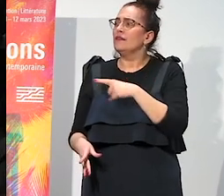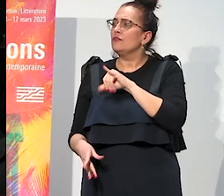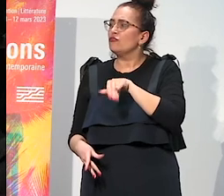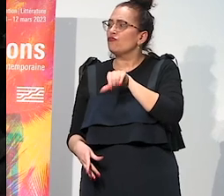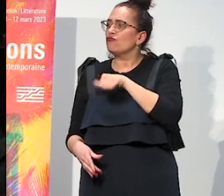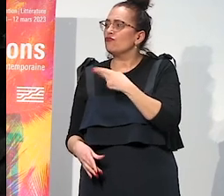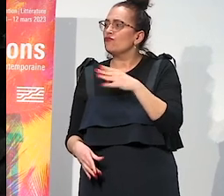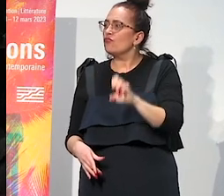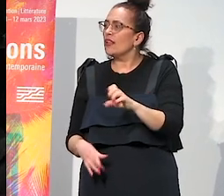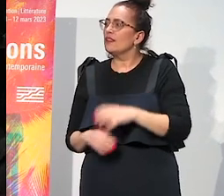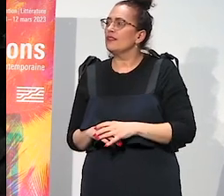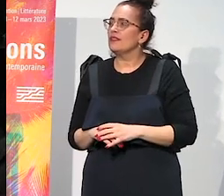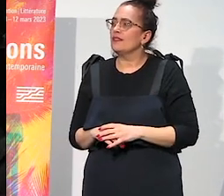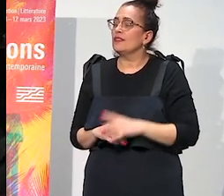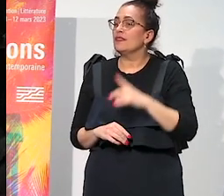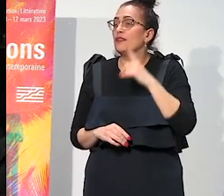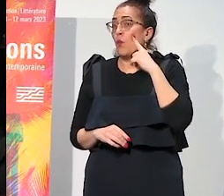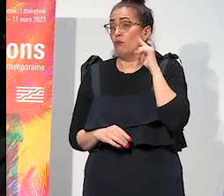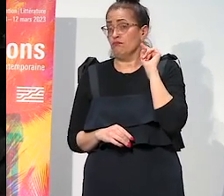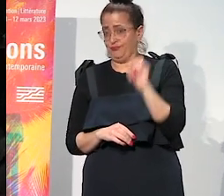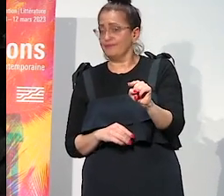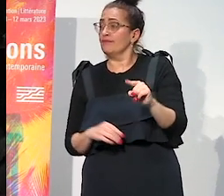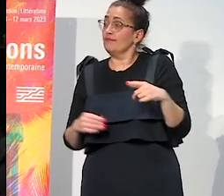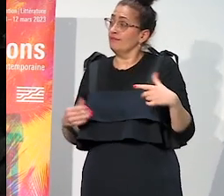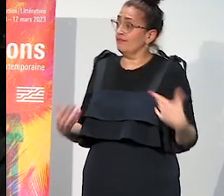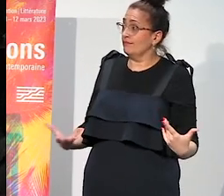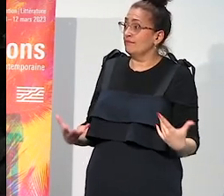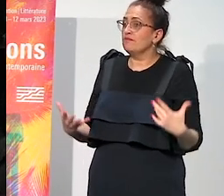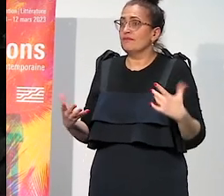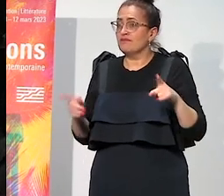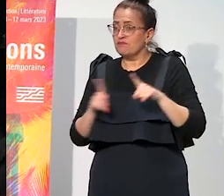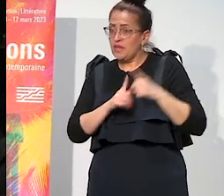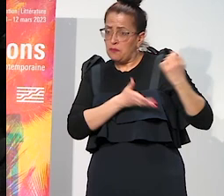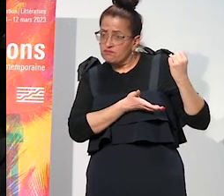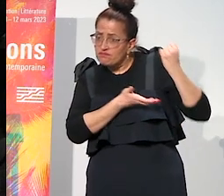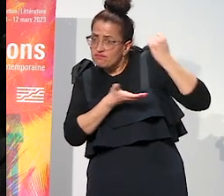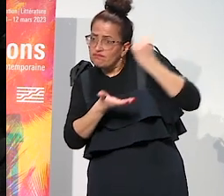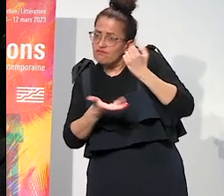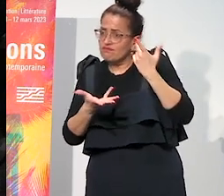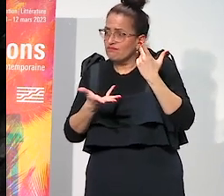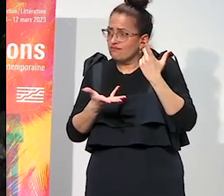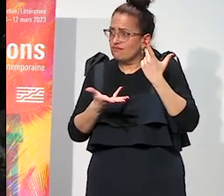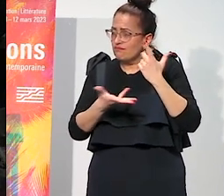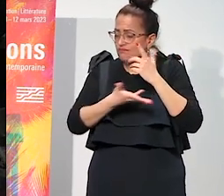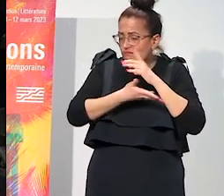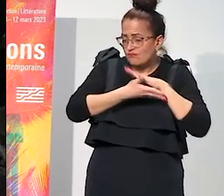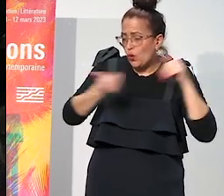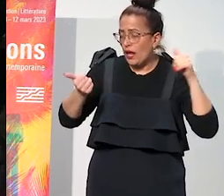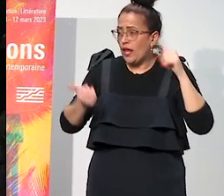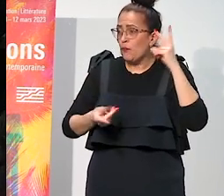maman », et je voulais savoir si ce livre ne serait pas aussi une sorte d'héritage ou de mémoire à du coup, votre fille, je